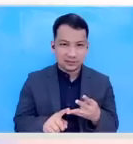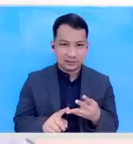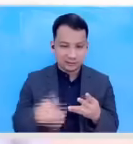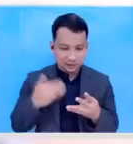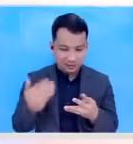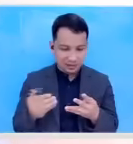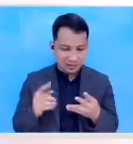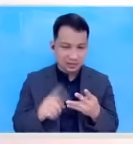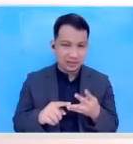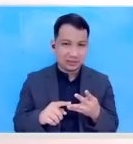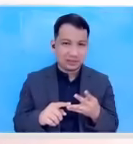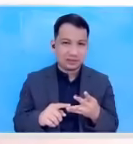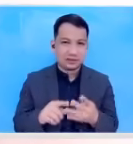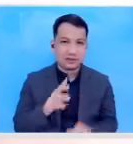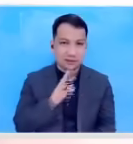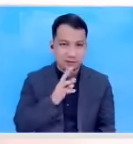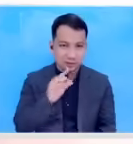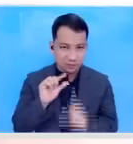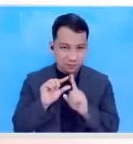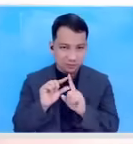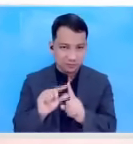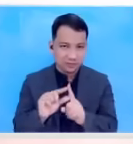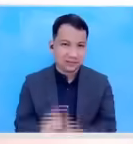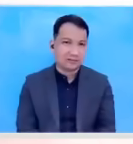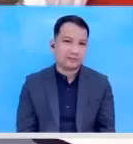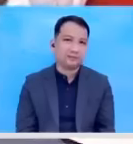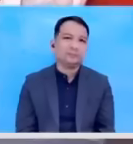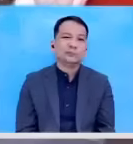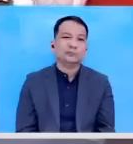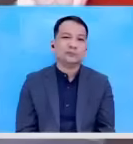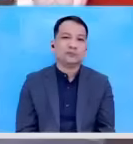na is the mouthing of words.